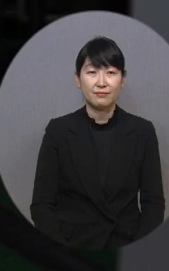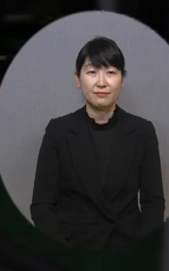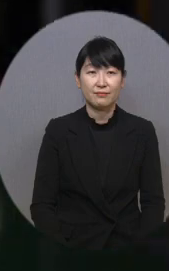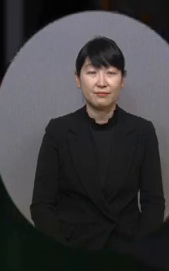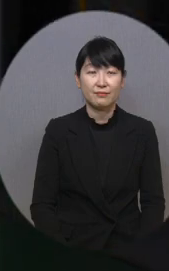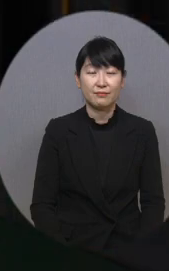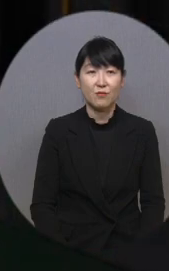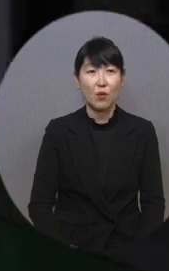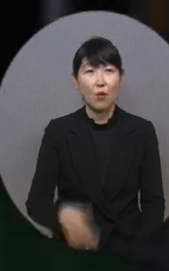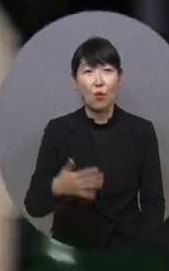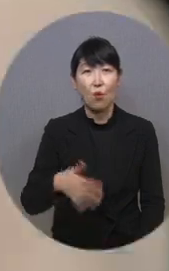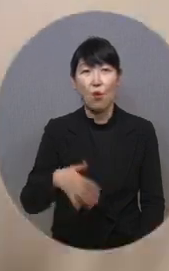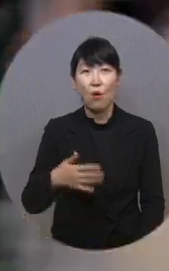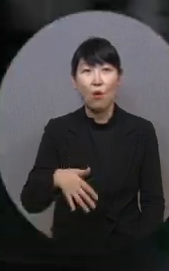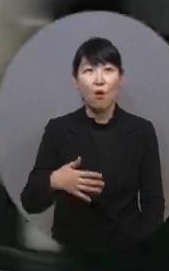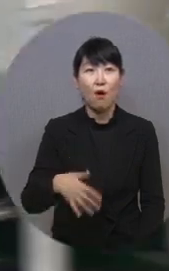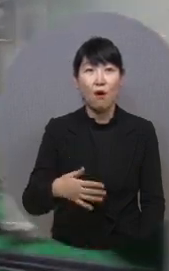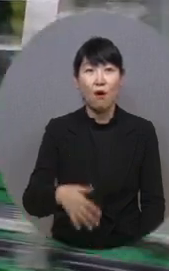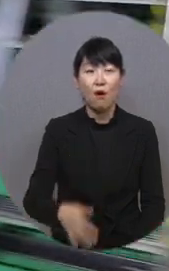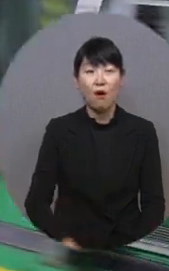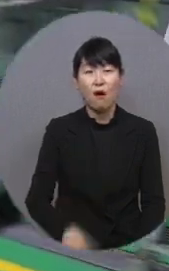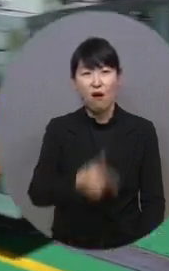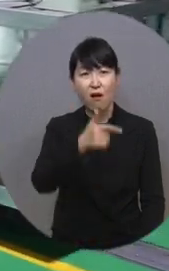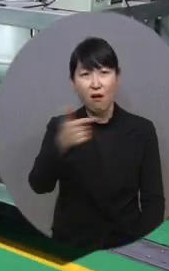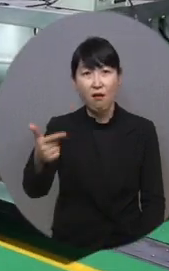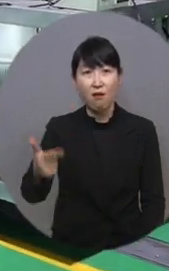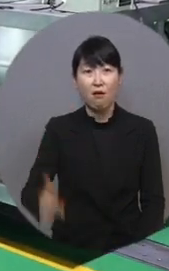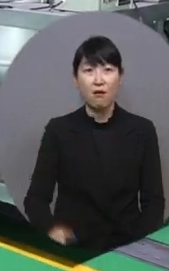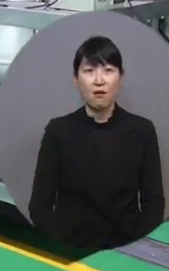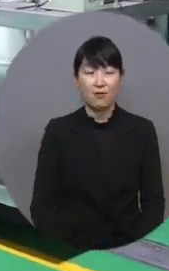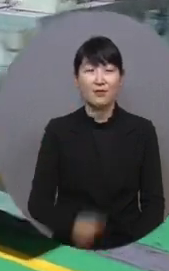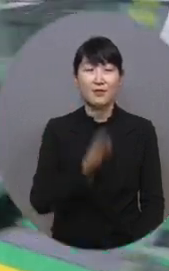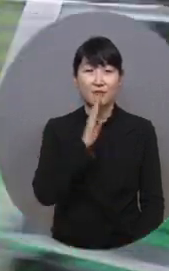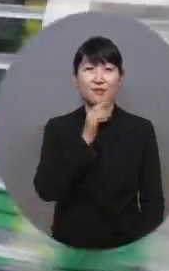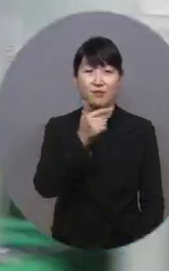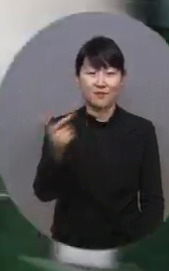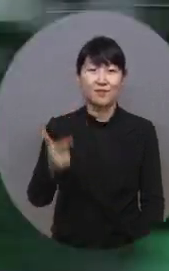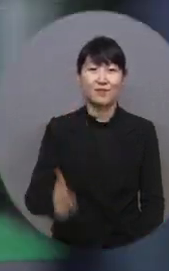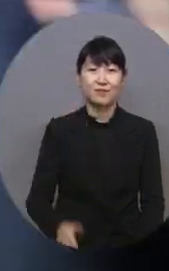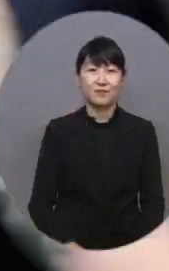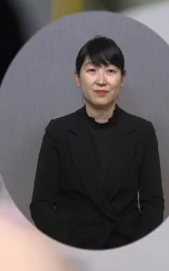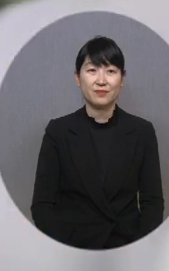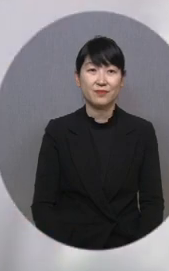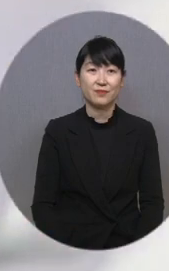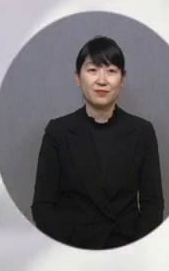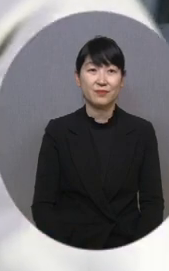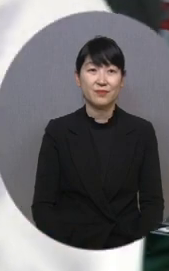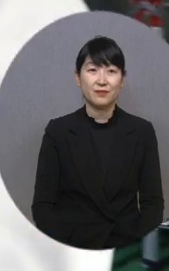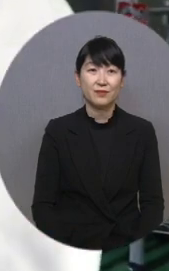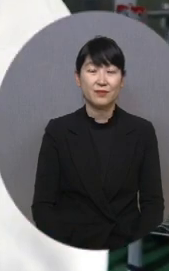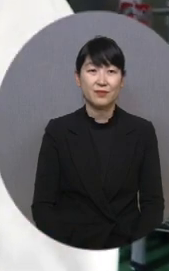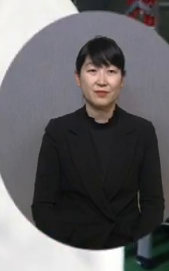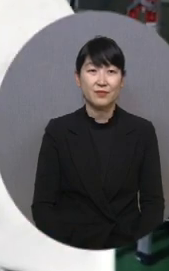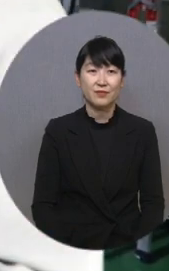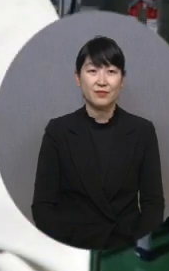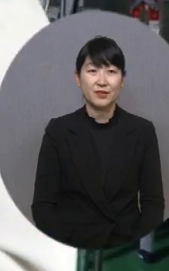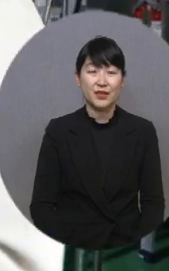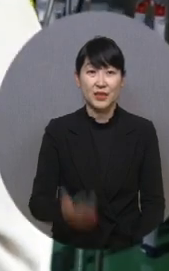네. 우와, 엄청 크네요. 네, 굉장히 크죠. 여기는 예. 네. 아, 네. 여기는